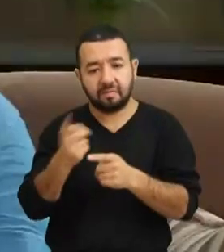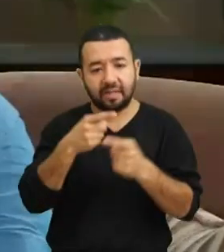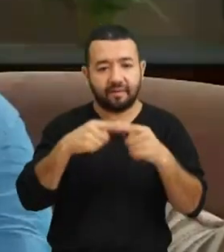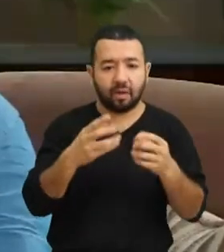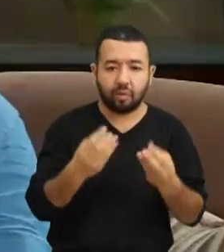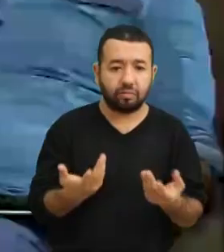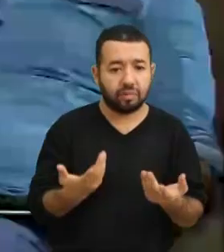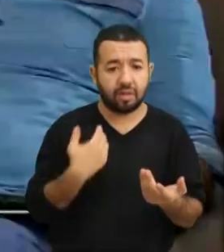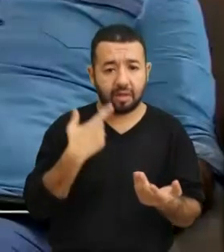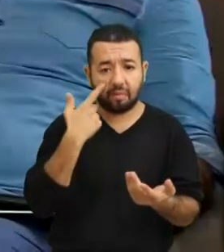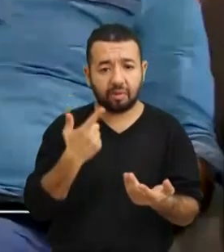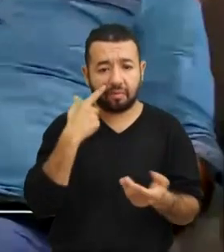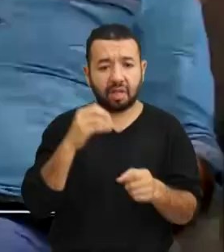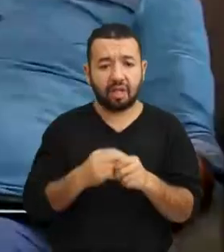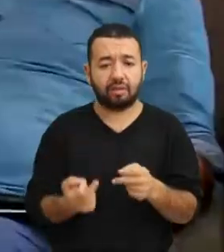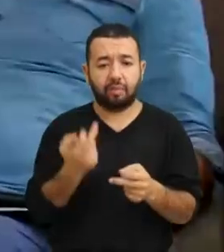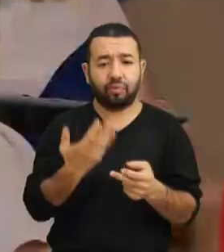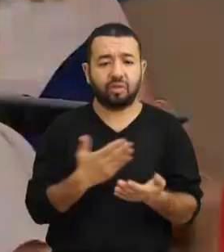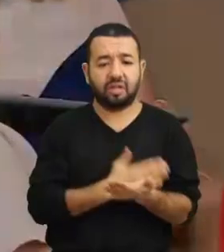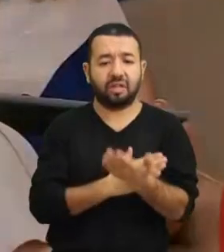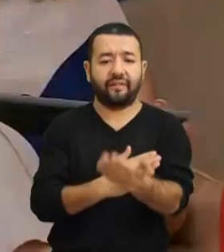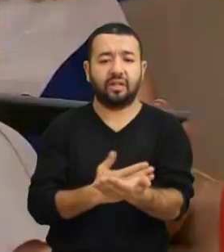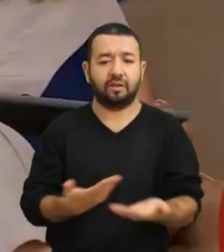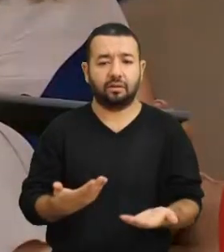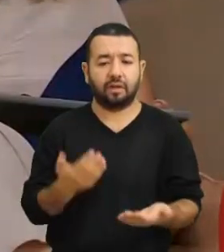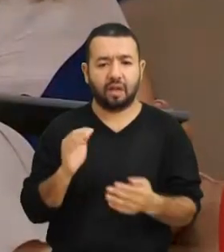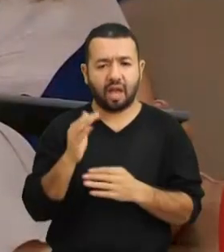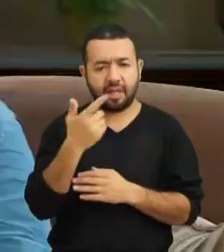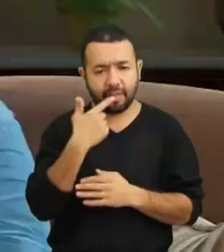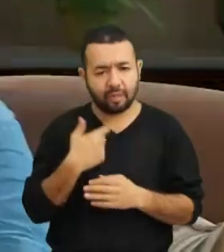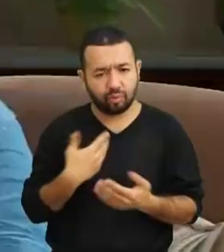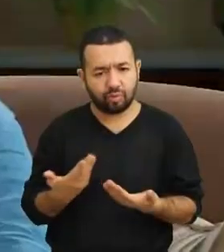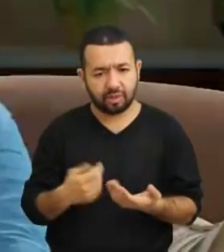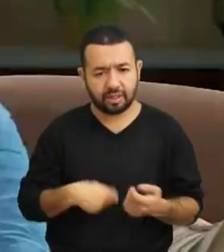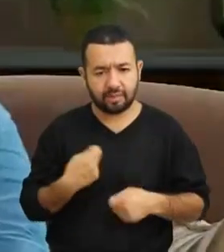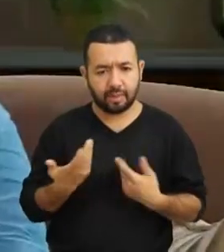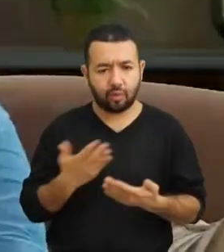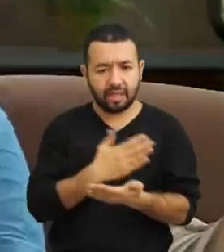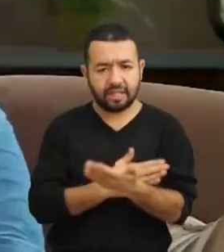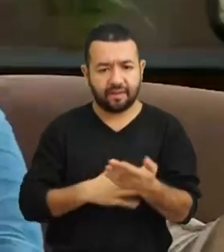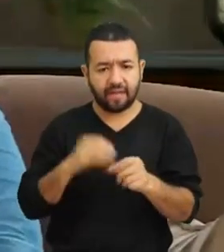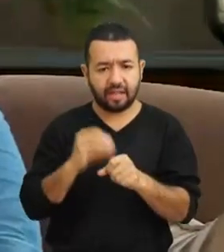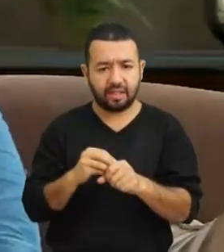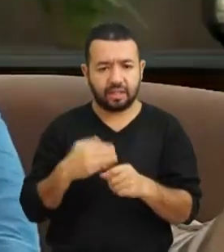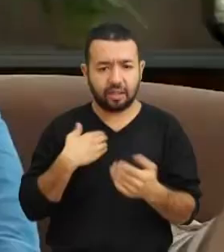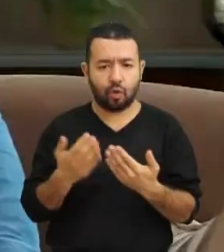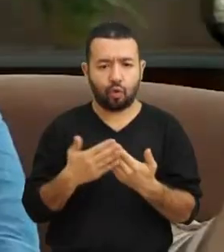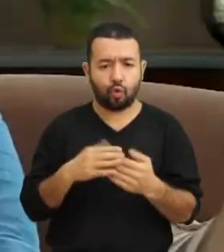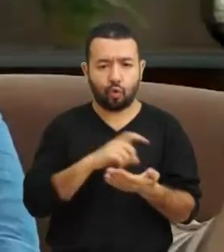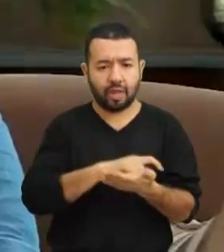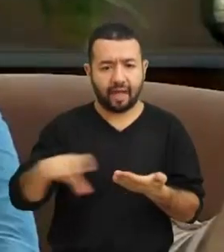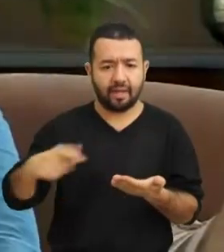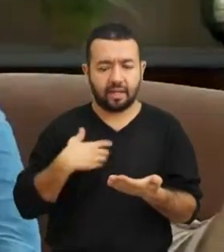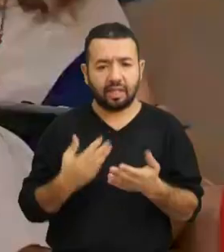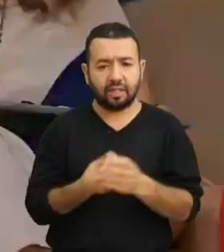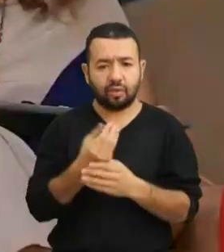Ya bakıyorum içleri hep boş, sadece davetiye. Hayatım ne diyorsun? İşte o zarfların içinden bizim düğün davetiyelerimiz